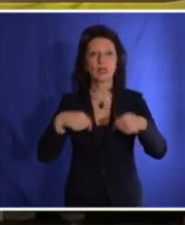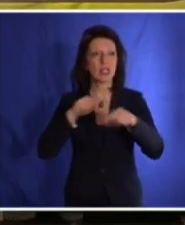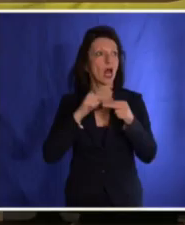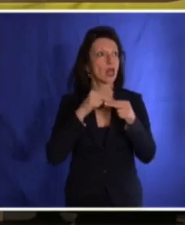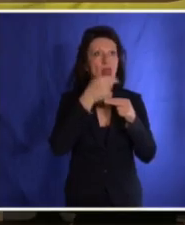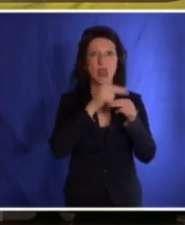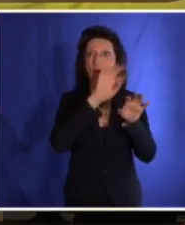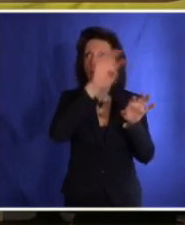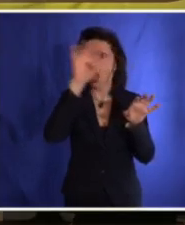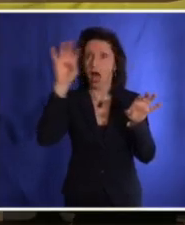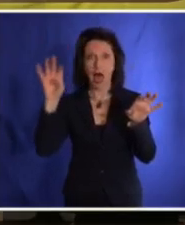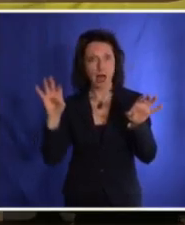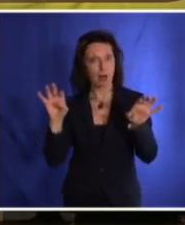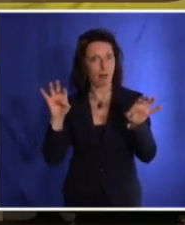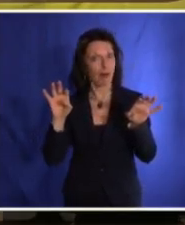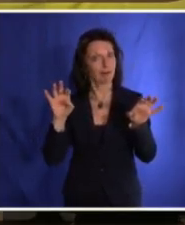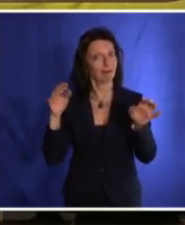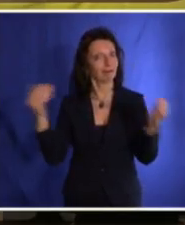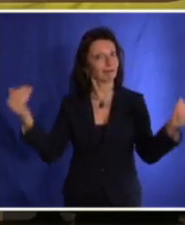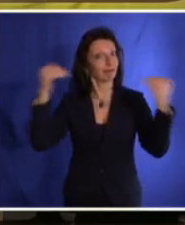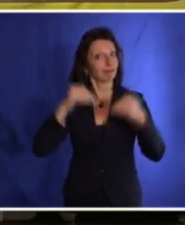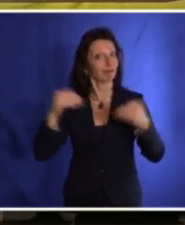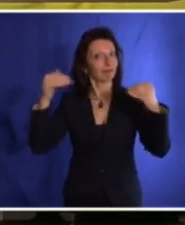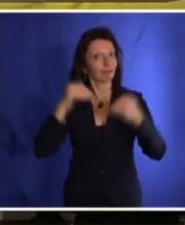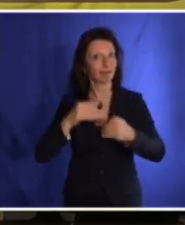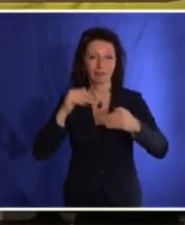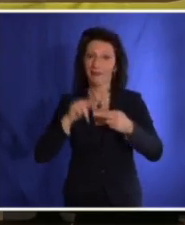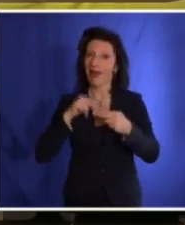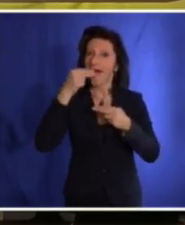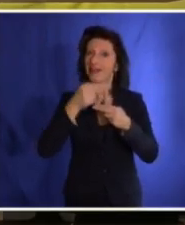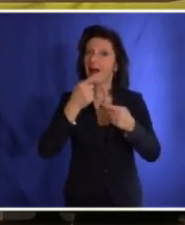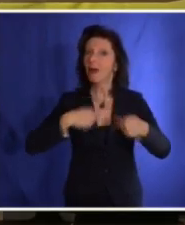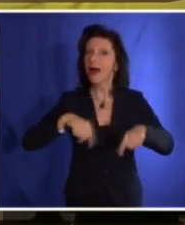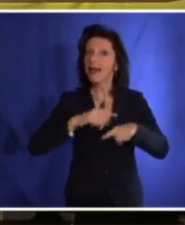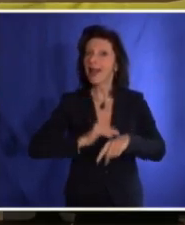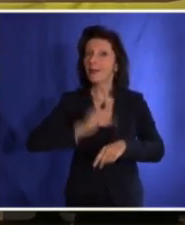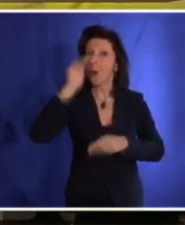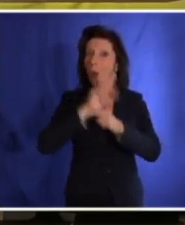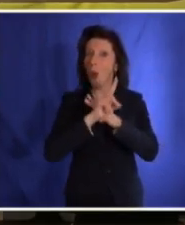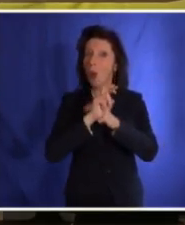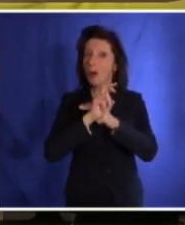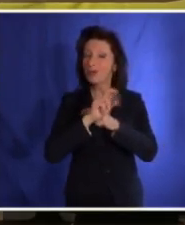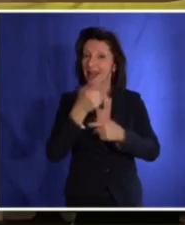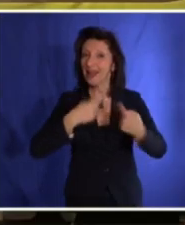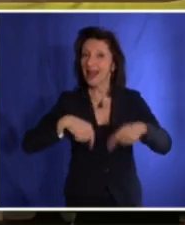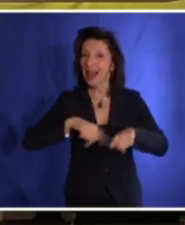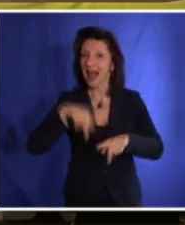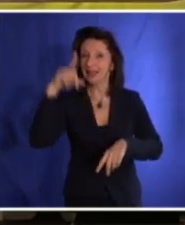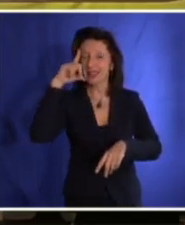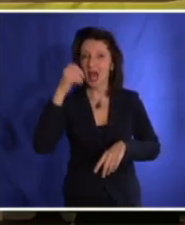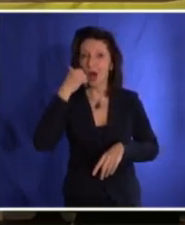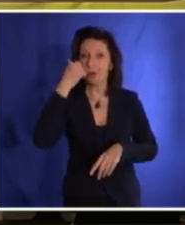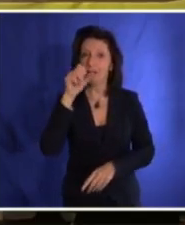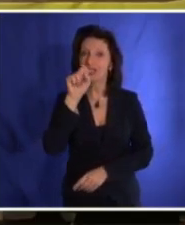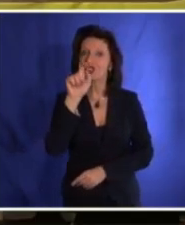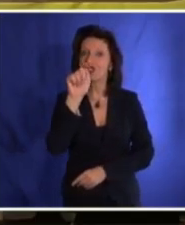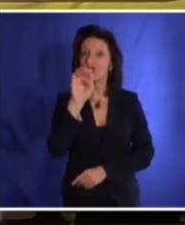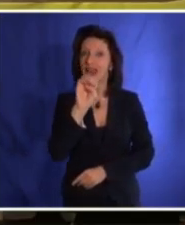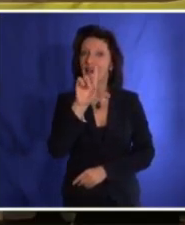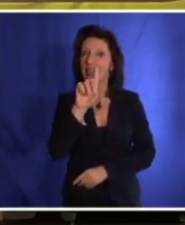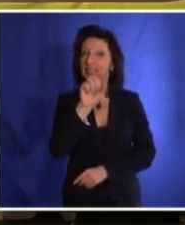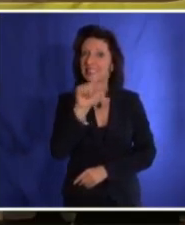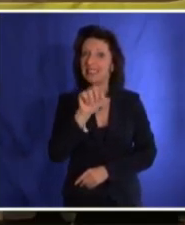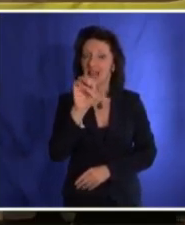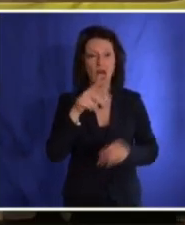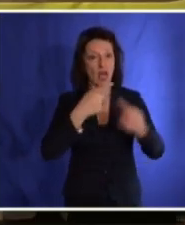anwesend. Und ich begrüße aus unserem Nachbarbundesland Oberösterreich den designierten Landeshauptmann Thomas Stelzer mit seinem